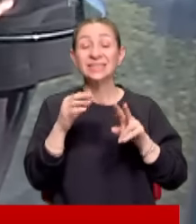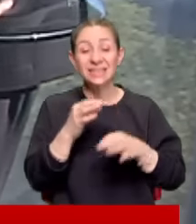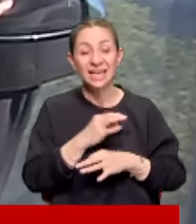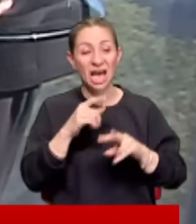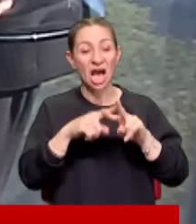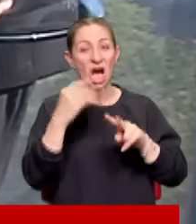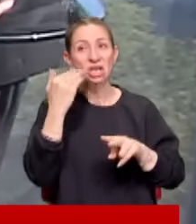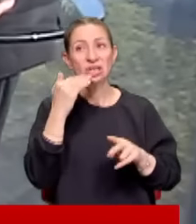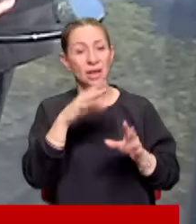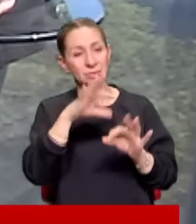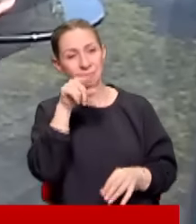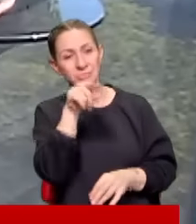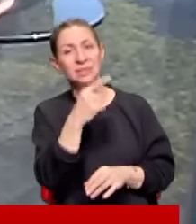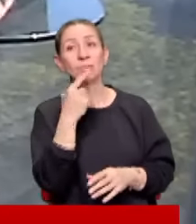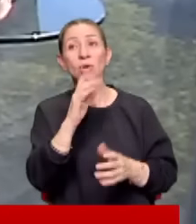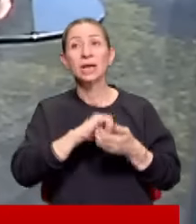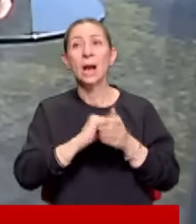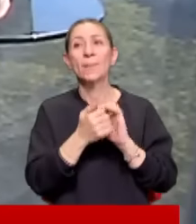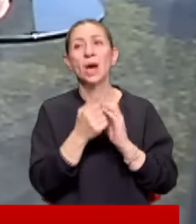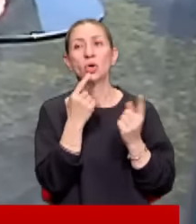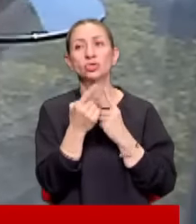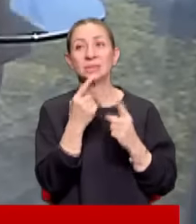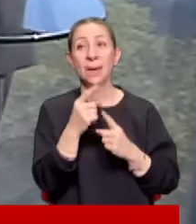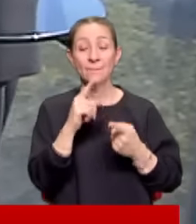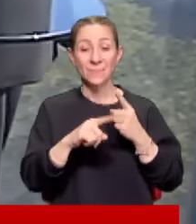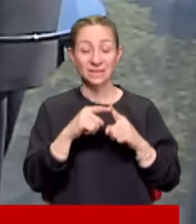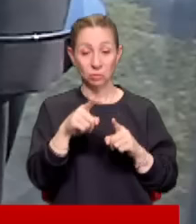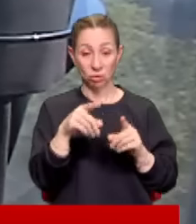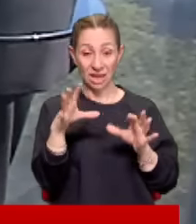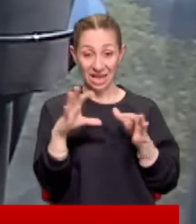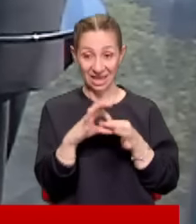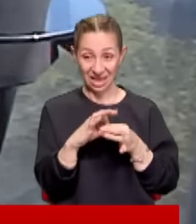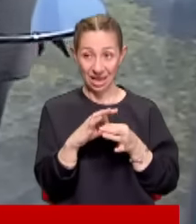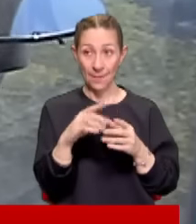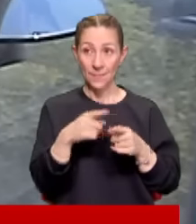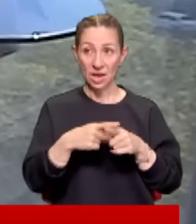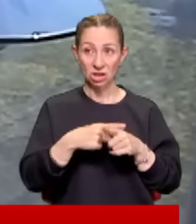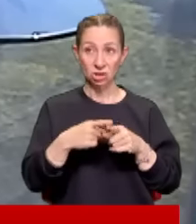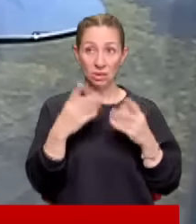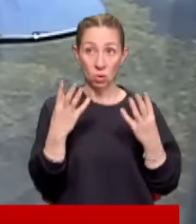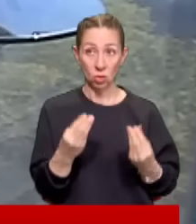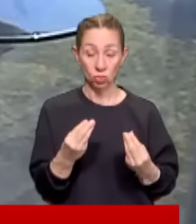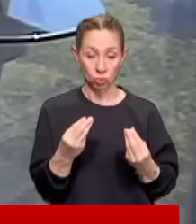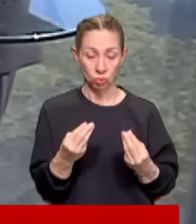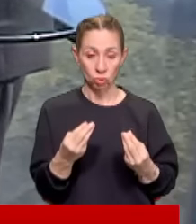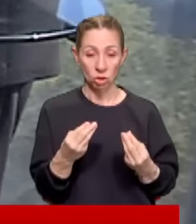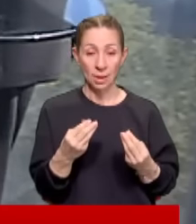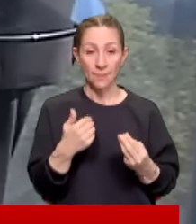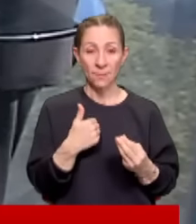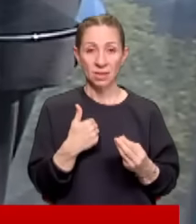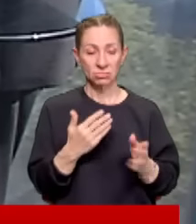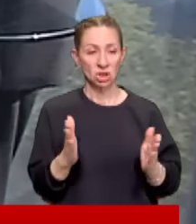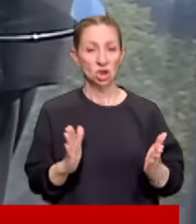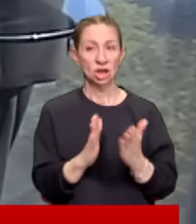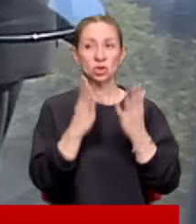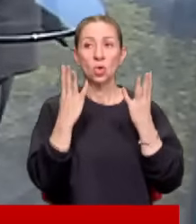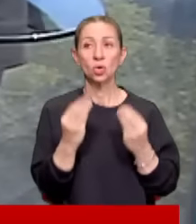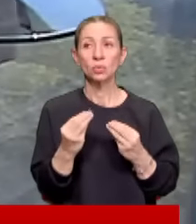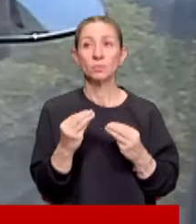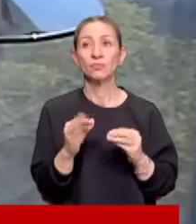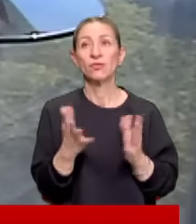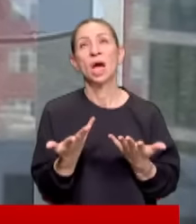üzerinden değerlendirmiyorum. Bu bir kampanya dili. Çünkü partide bununla ilgili paylaşımlar da bununla alakalı. Yani benim karşı çıktığım